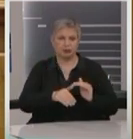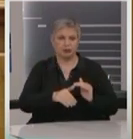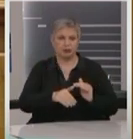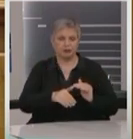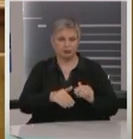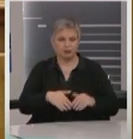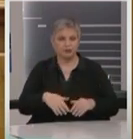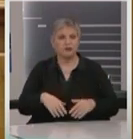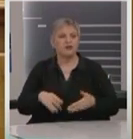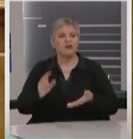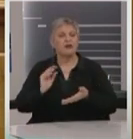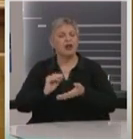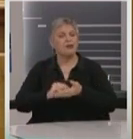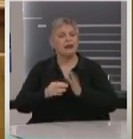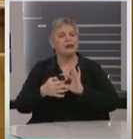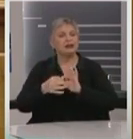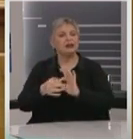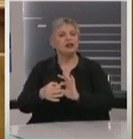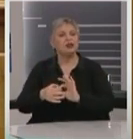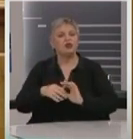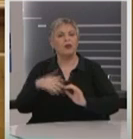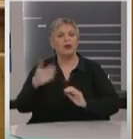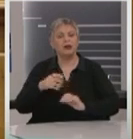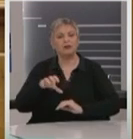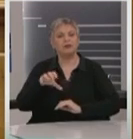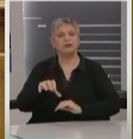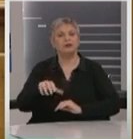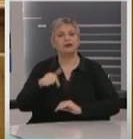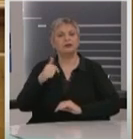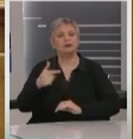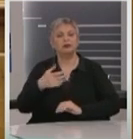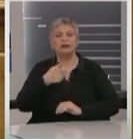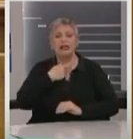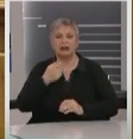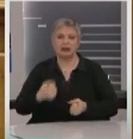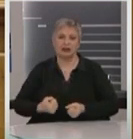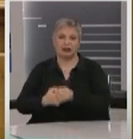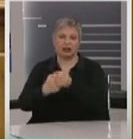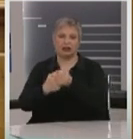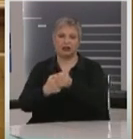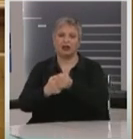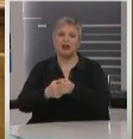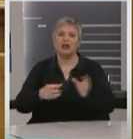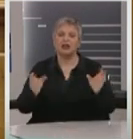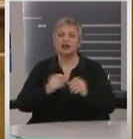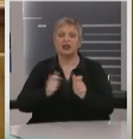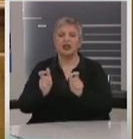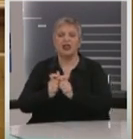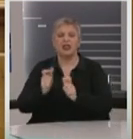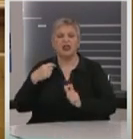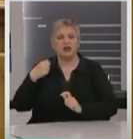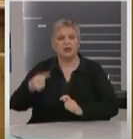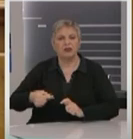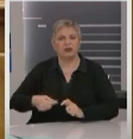Συνεχίζω με ένα κομβικό τομέα που χρειάζεται στήριξη και είναι αυτός της τοπικής αυτοδιοίκησης. Για την